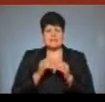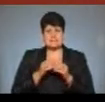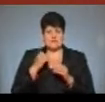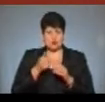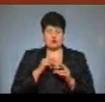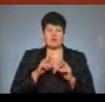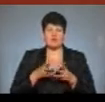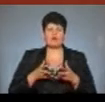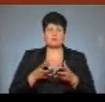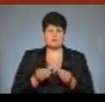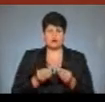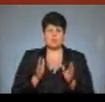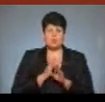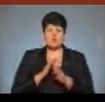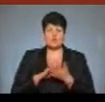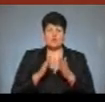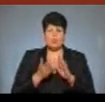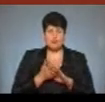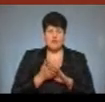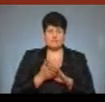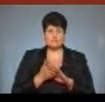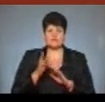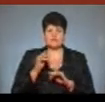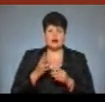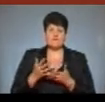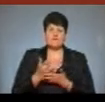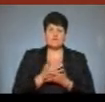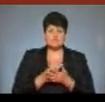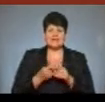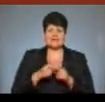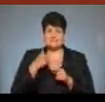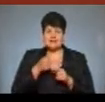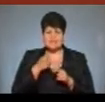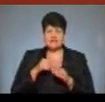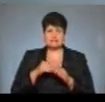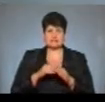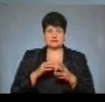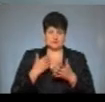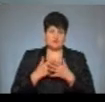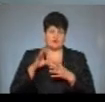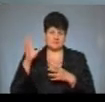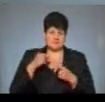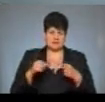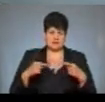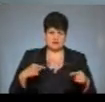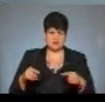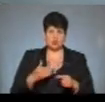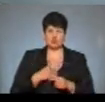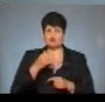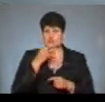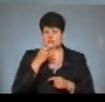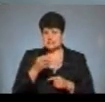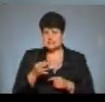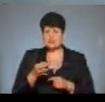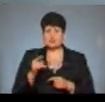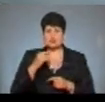впливає погодні умови на врожай і там цей рік на фоні всіх інших? Ну, насамперед хочу сказати, що дійсно